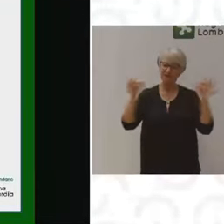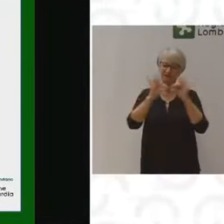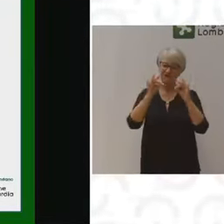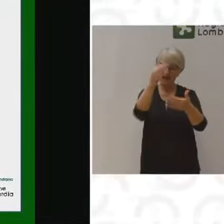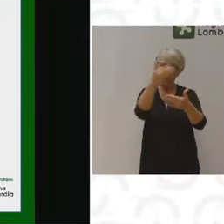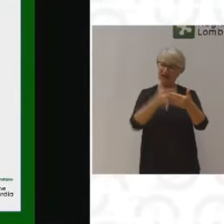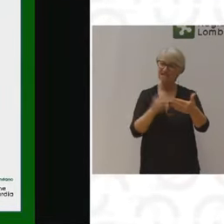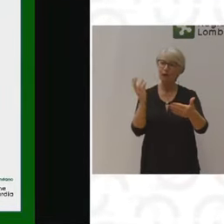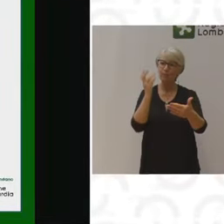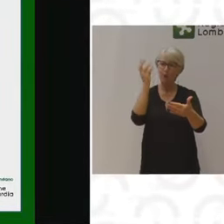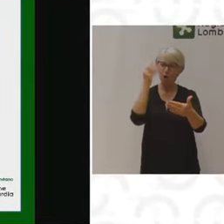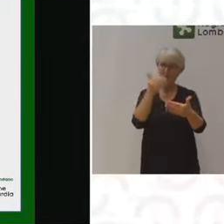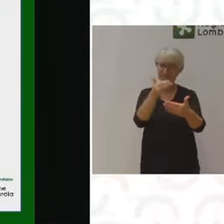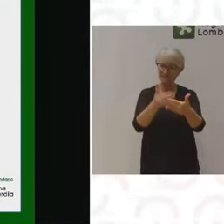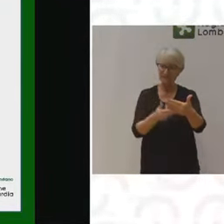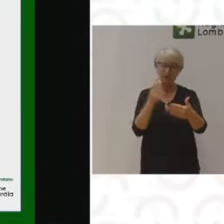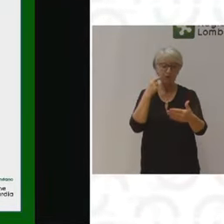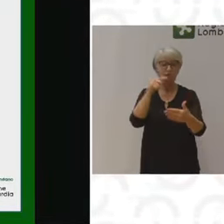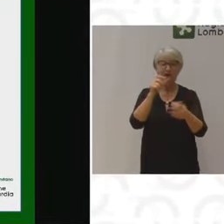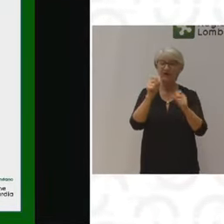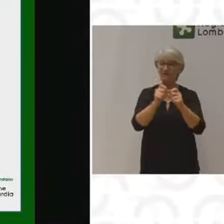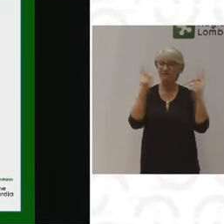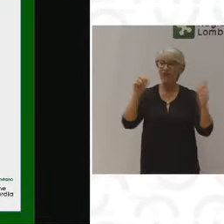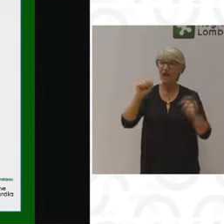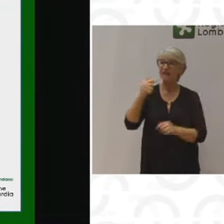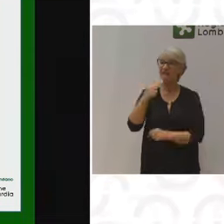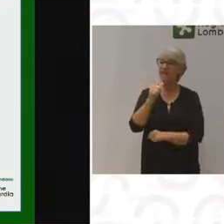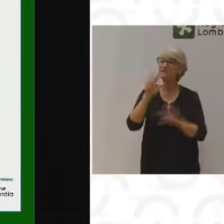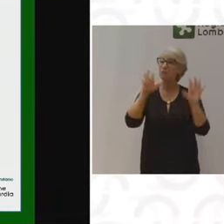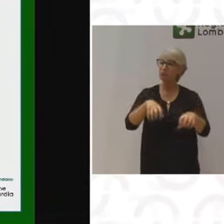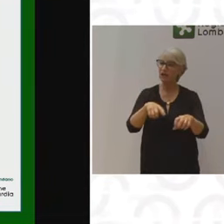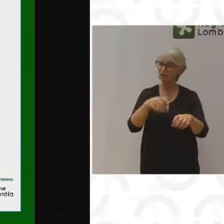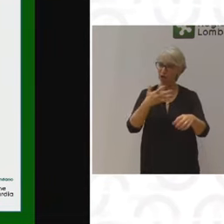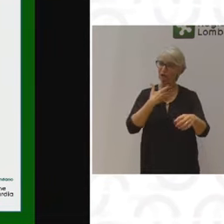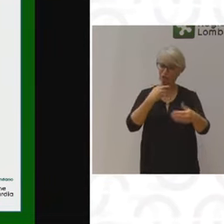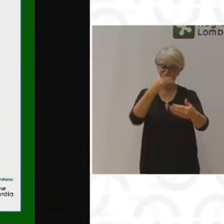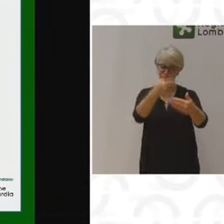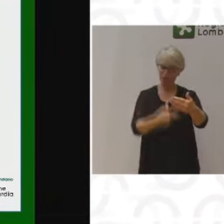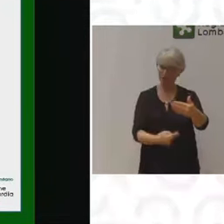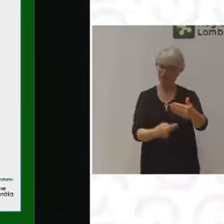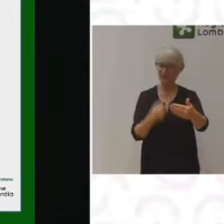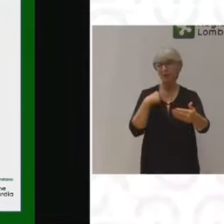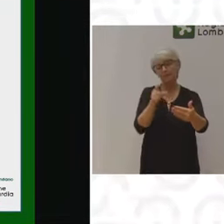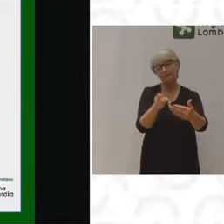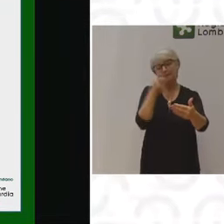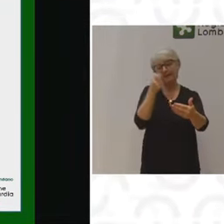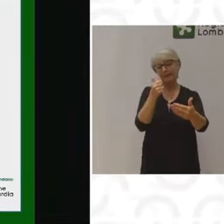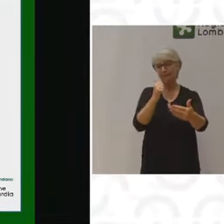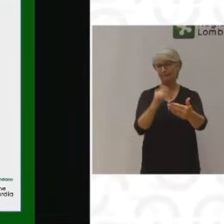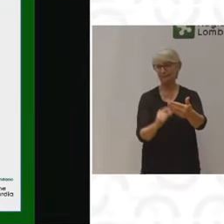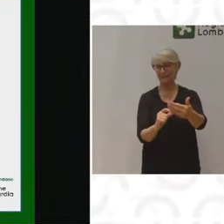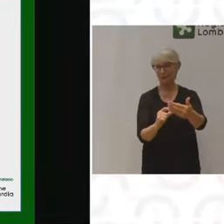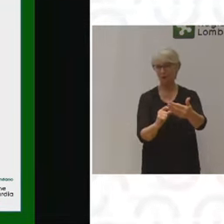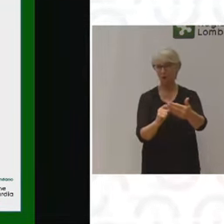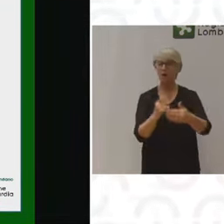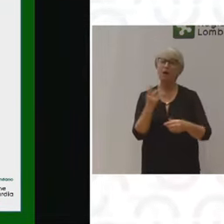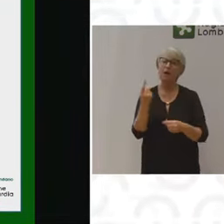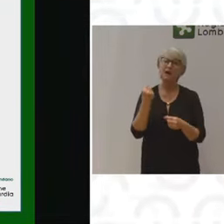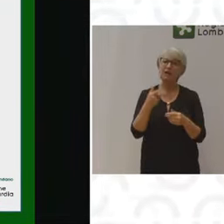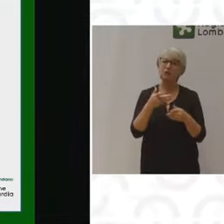poesia che trovate nel video di ATS Brescia, perché ci sembra che renda bene il conto del perché abbiamo fatto questo percorso